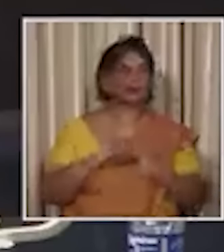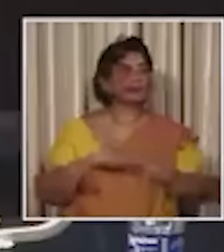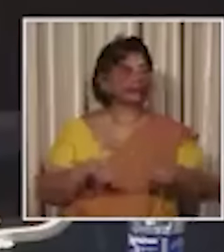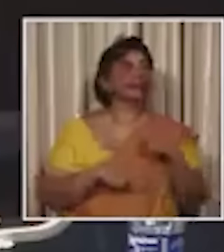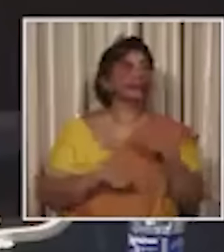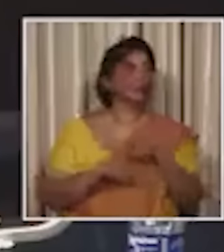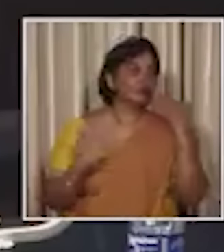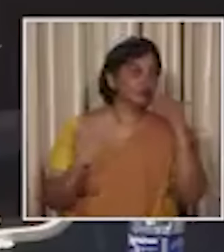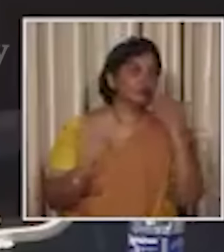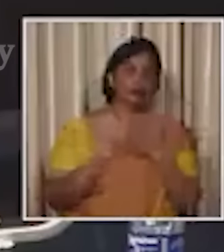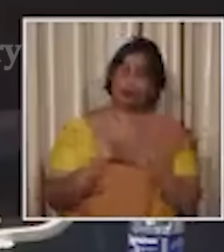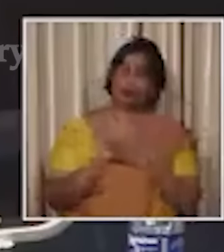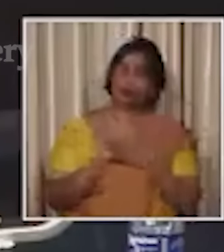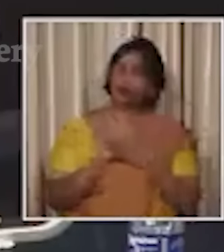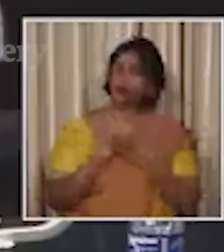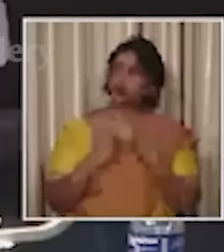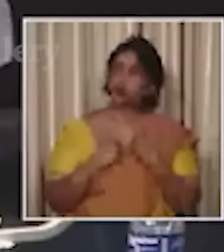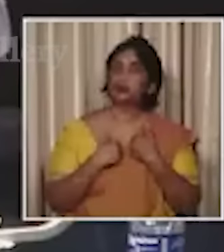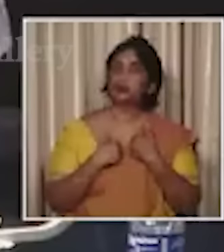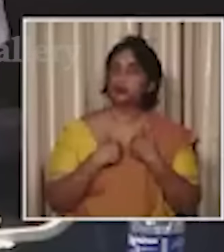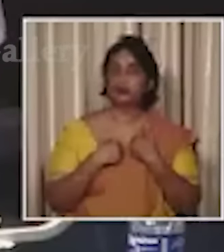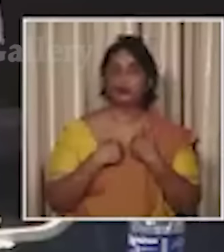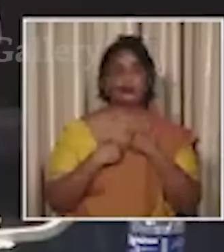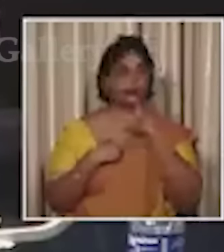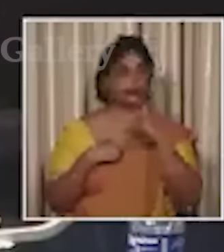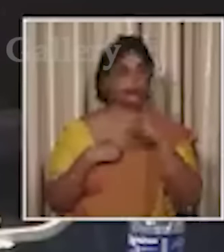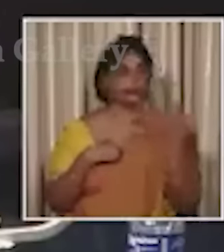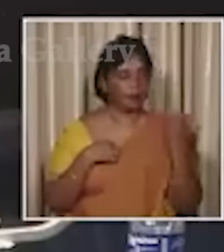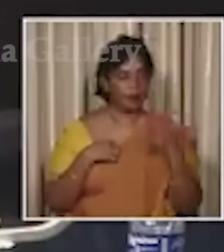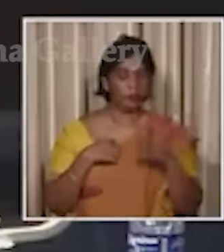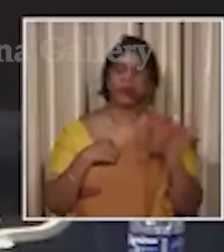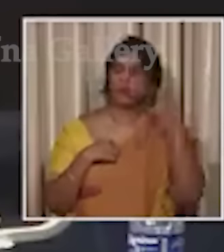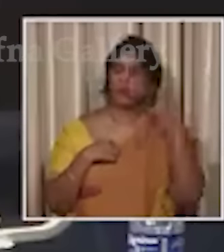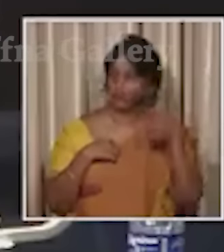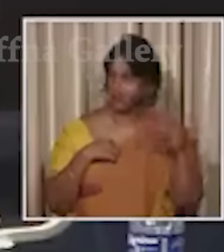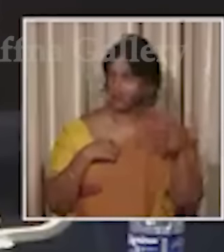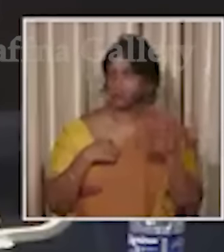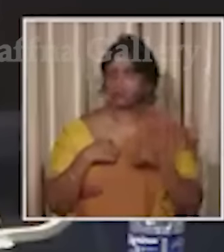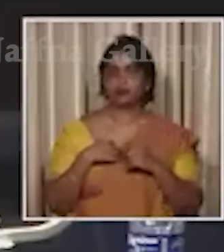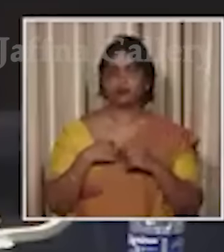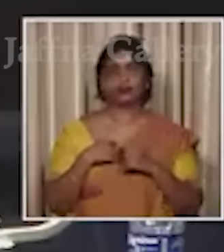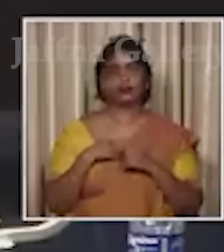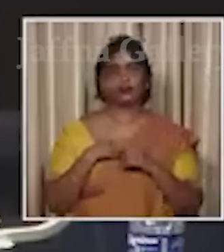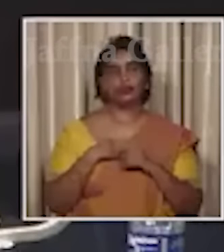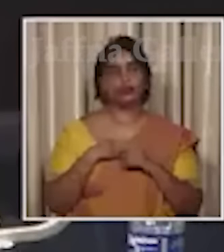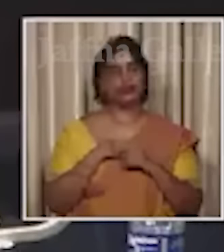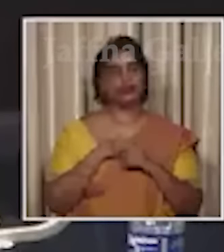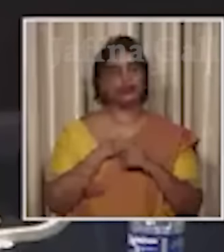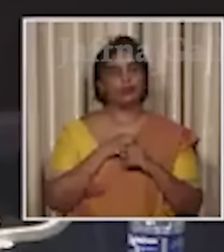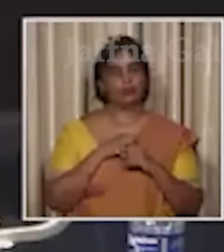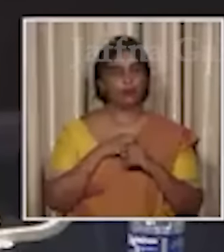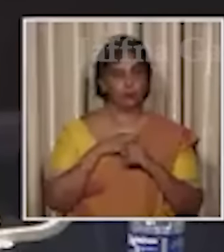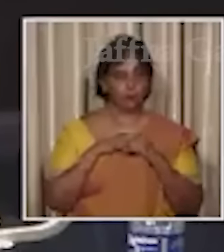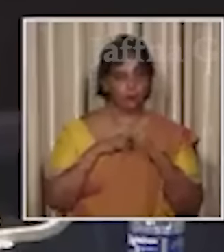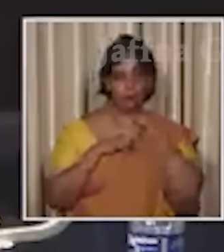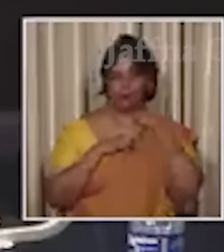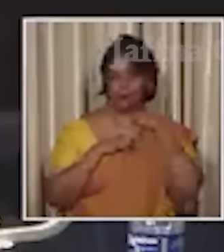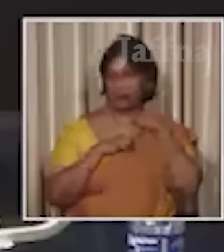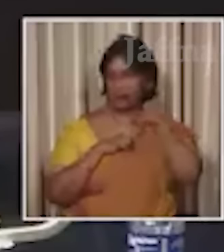புவன கணபதி ஆலயம் ஒன்றிலே கஞ்சி காட்சியமைக்காக அப்பாவி தமிழர்கள் 4 பேர் கைது செய்யப்பட்டார்கள். 2 தாய்மாரும்